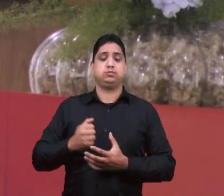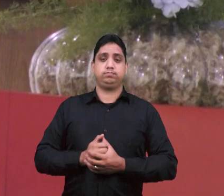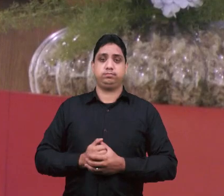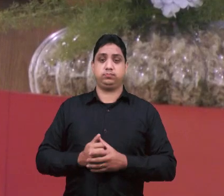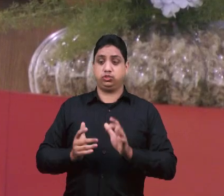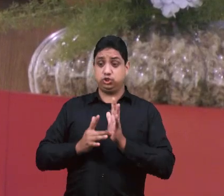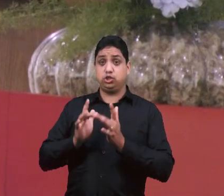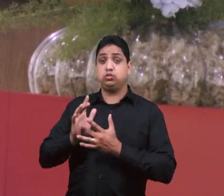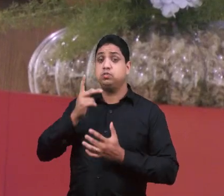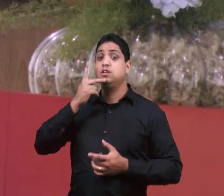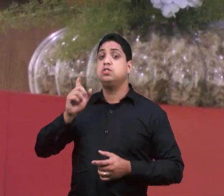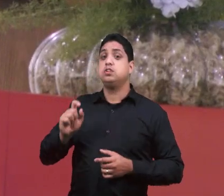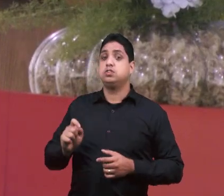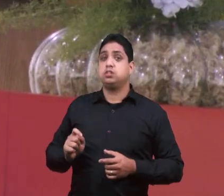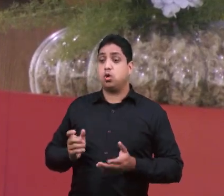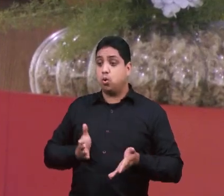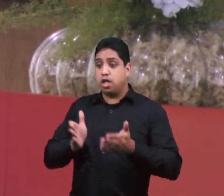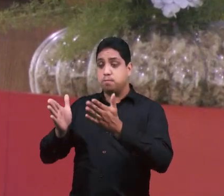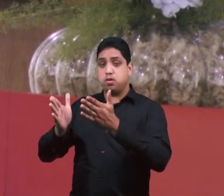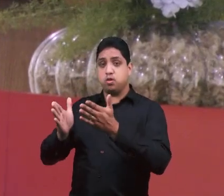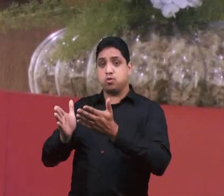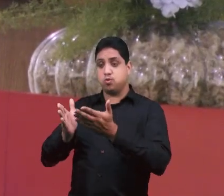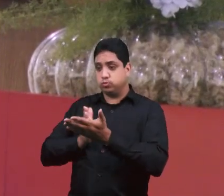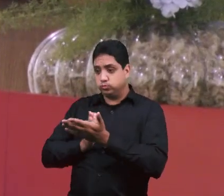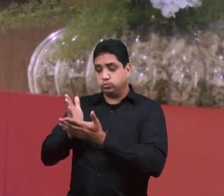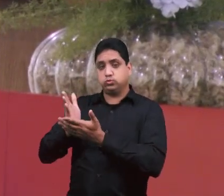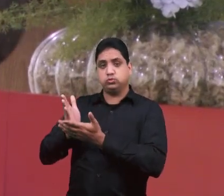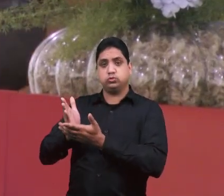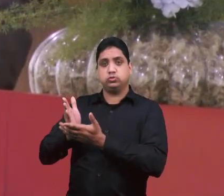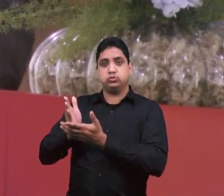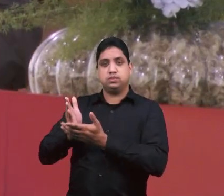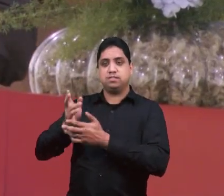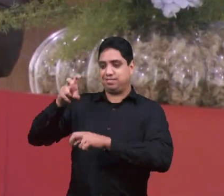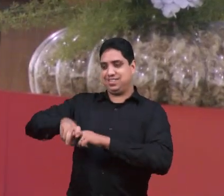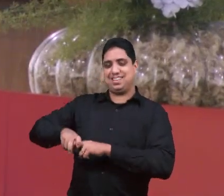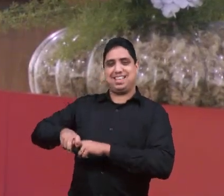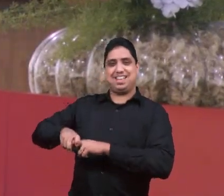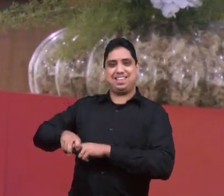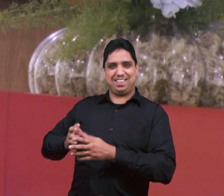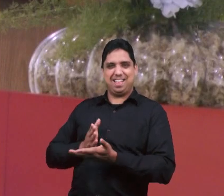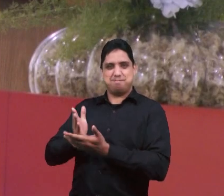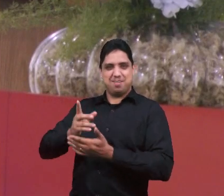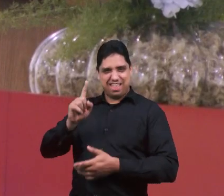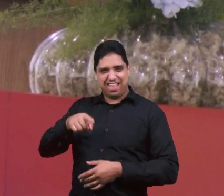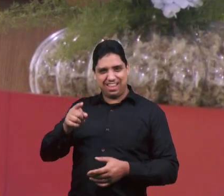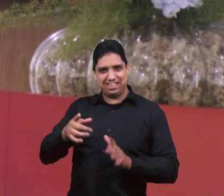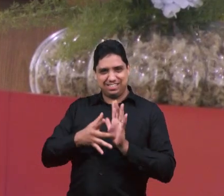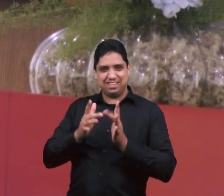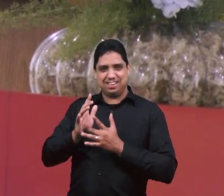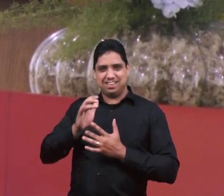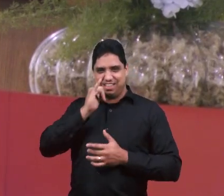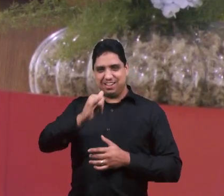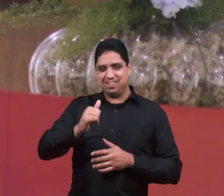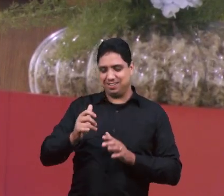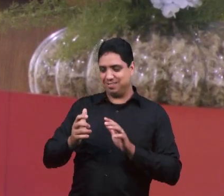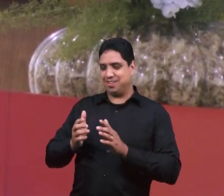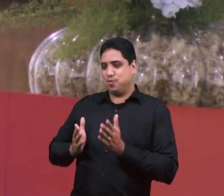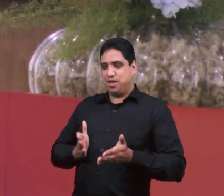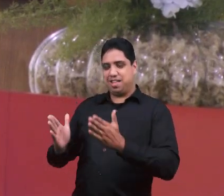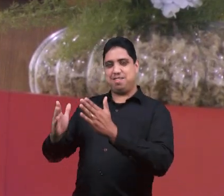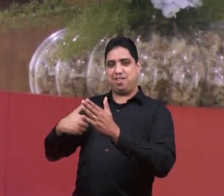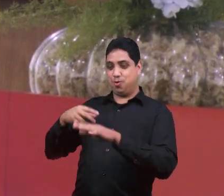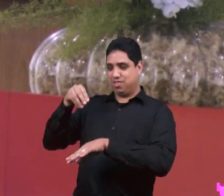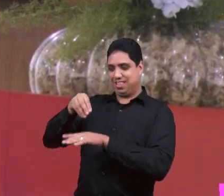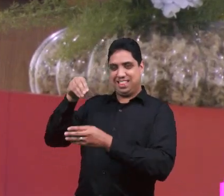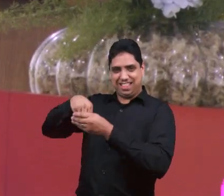euh, mais il entre dans le chemin et après, il reste assis, c'est ça? La religion, elle dit cela.